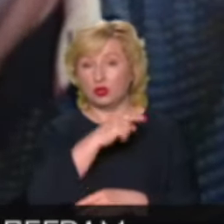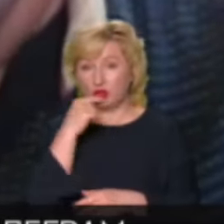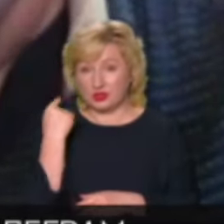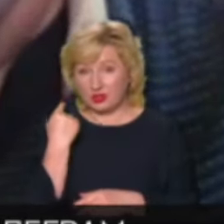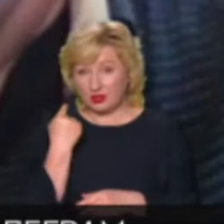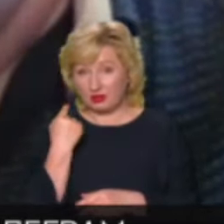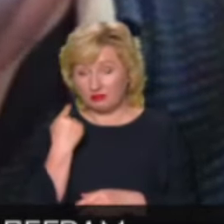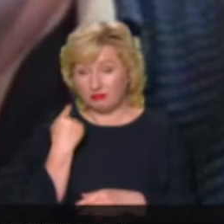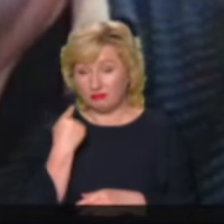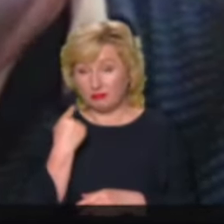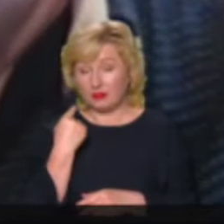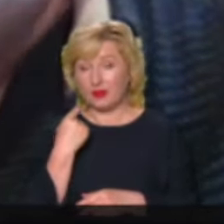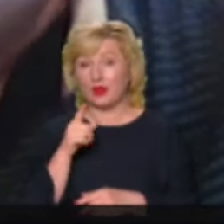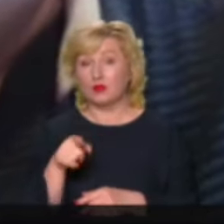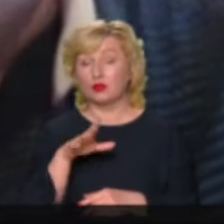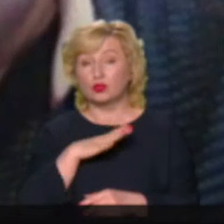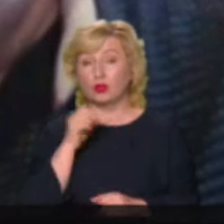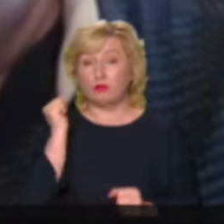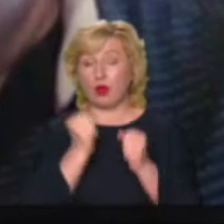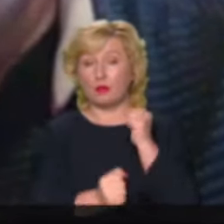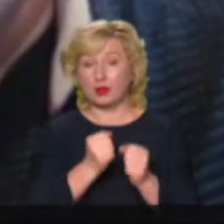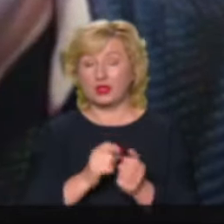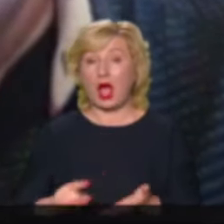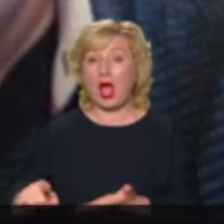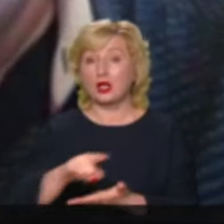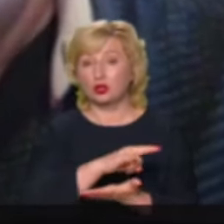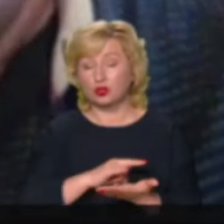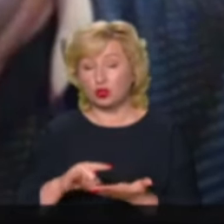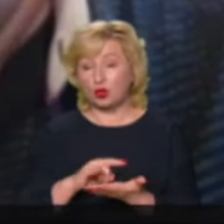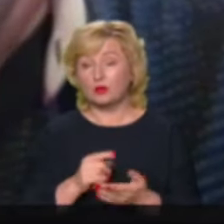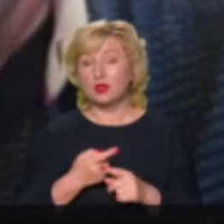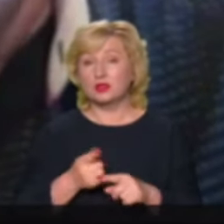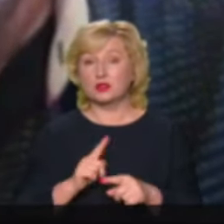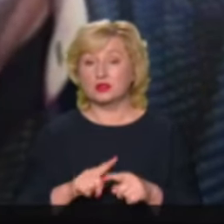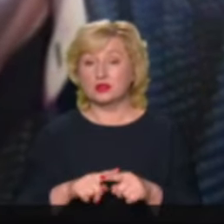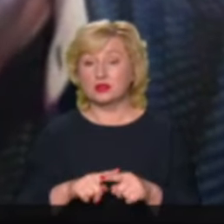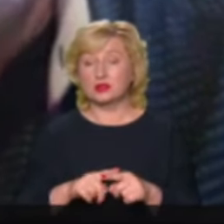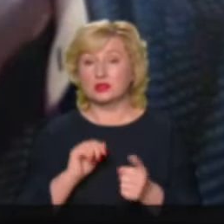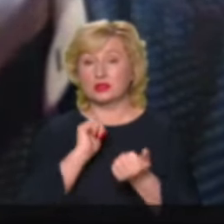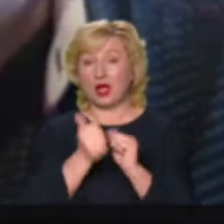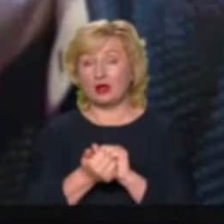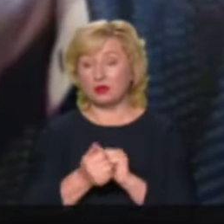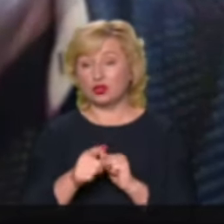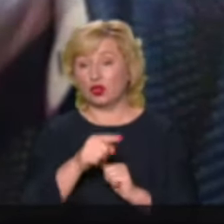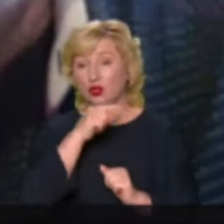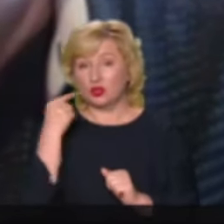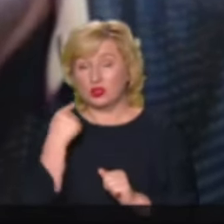які будуть там бомбити аеродроми, оце будуть замість того, що росіяни